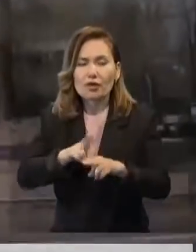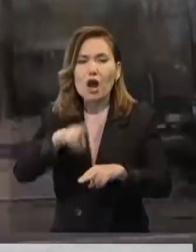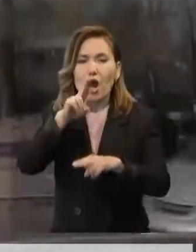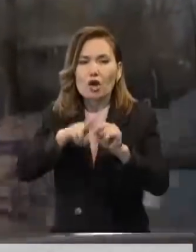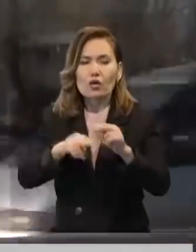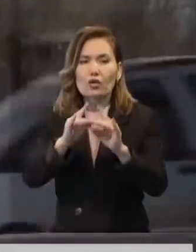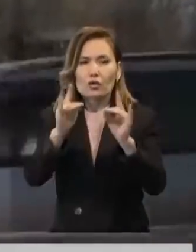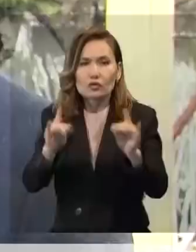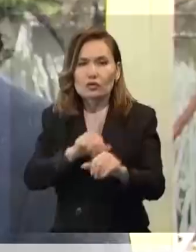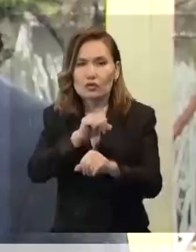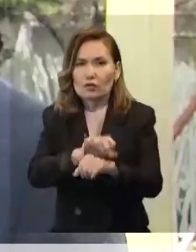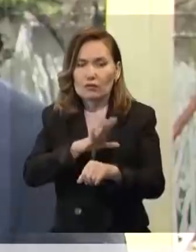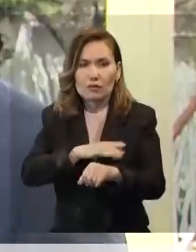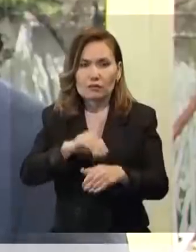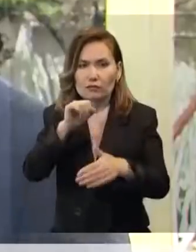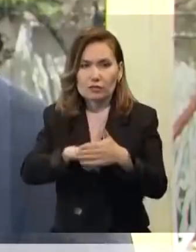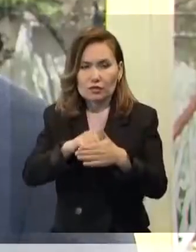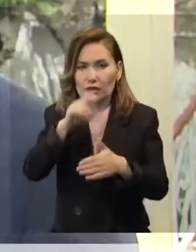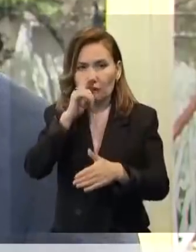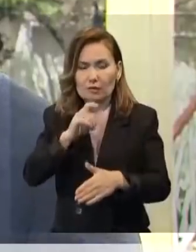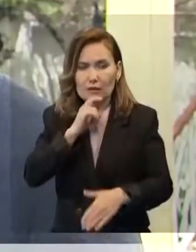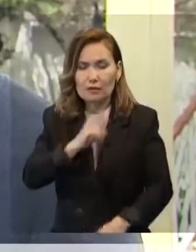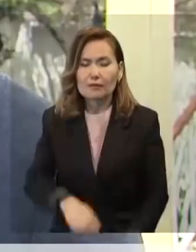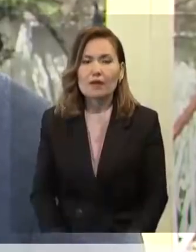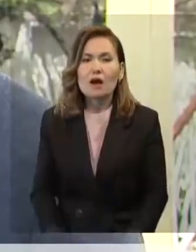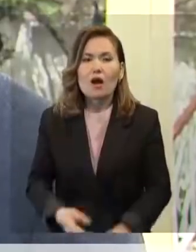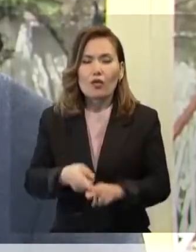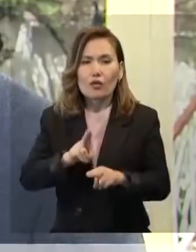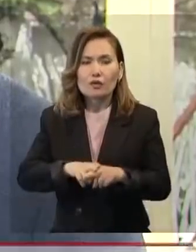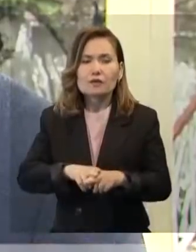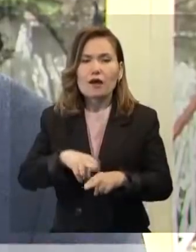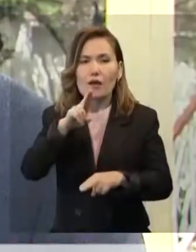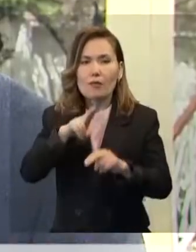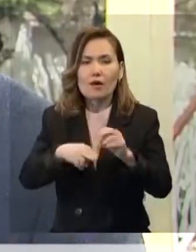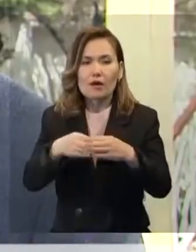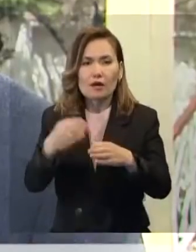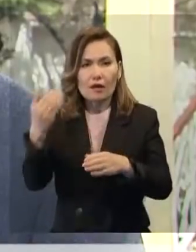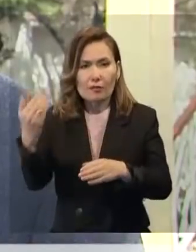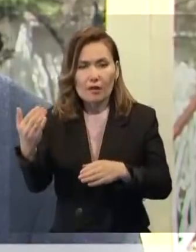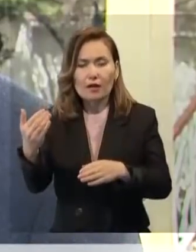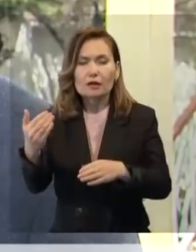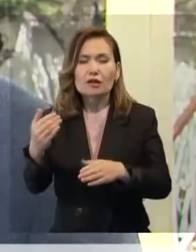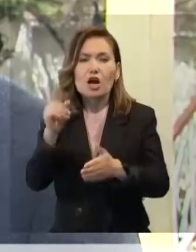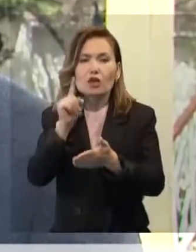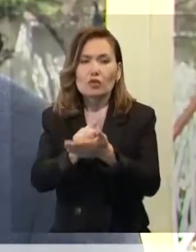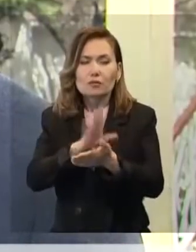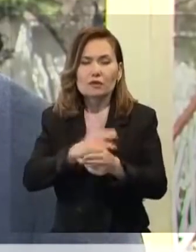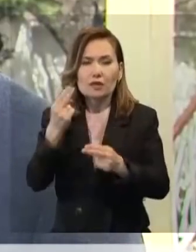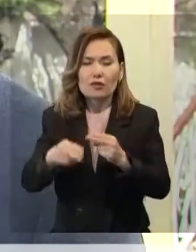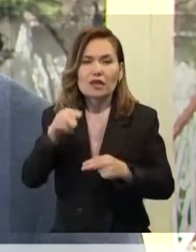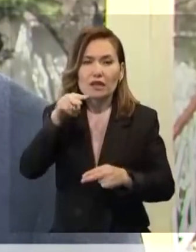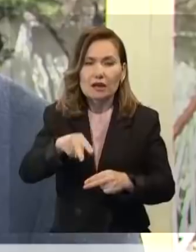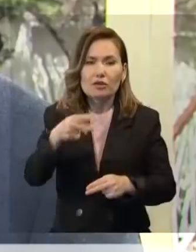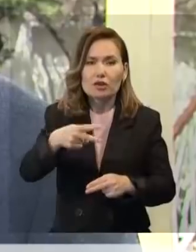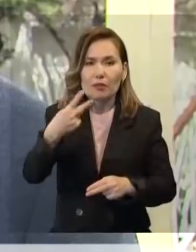құрылыс тоқтап қалды. Алдыңғы мердігер компания жоспар бойынша негізі осы 22 жылдың ішінде бітіру керек болған, бірақ